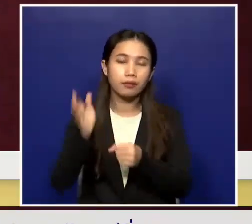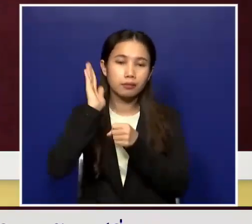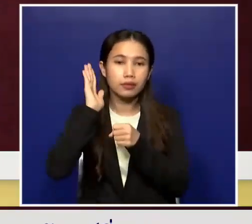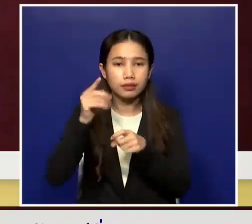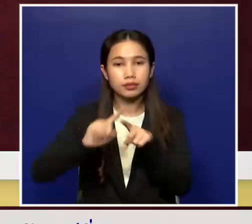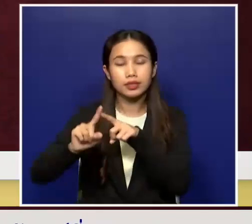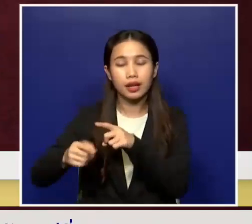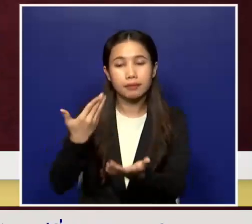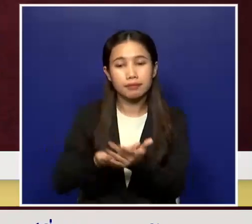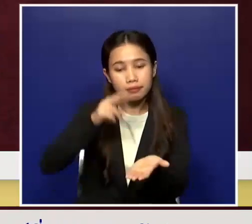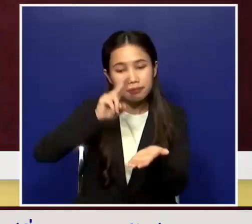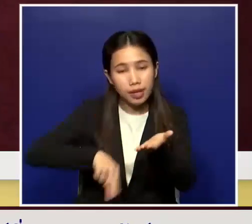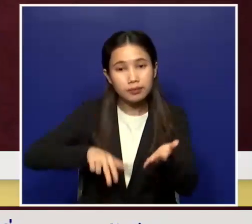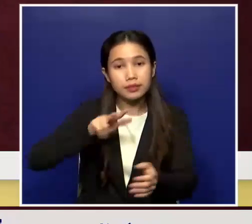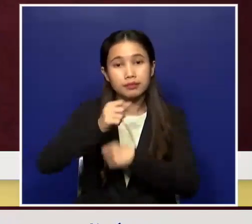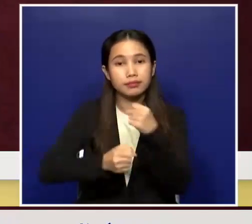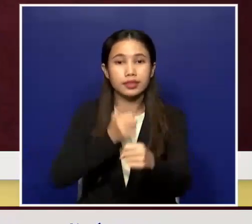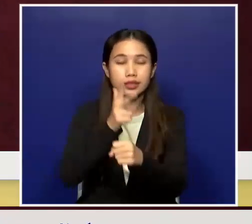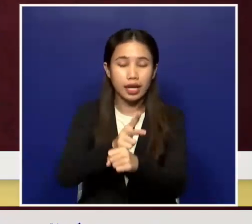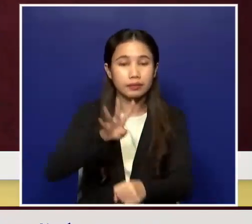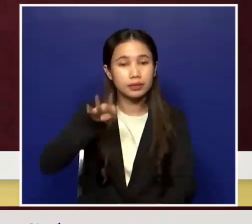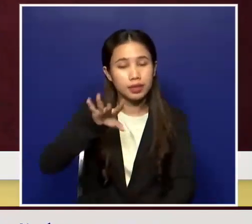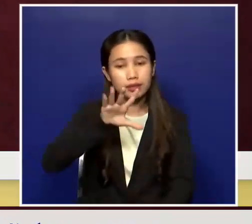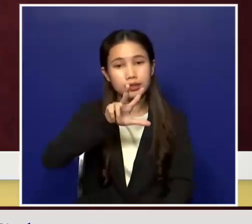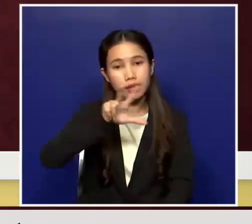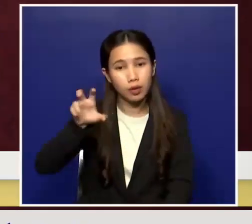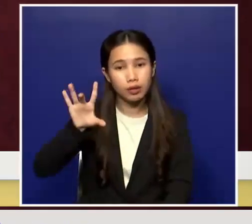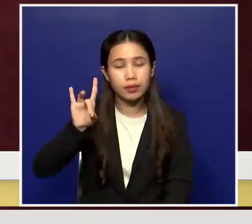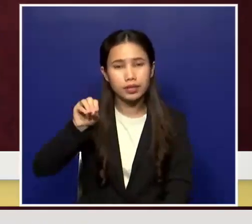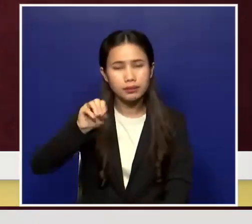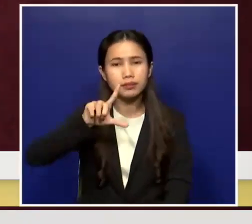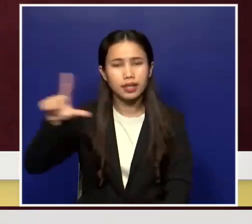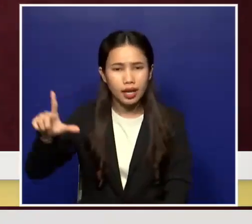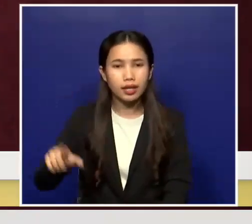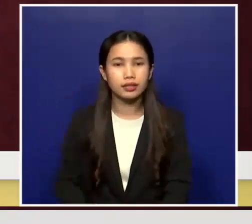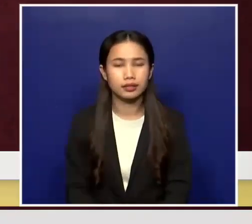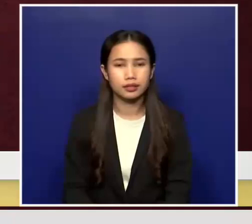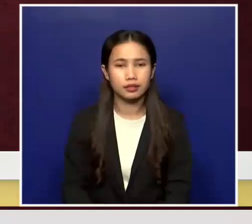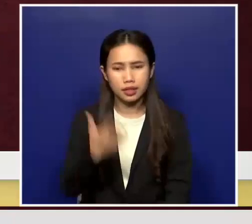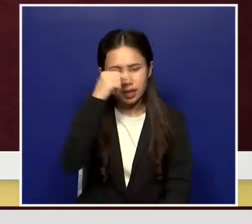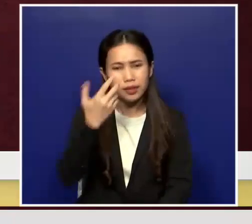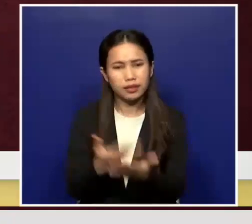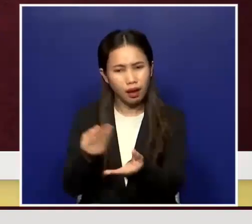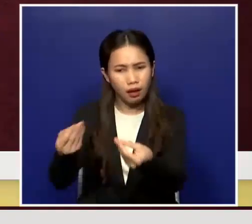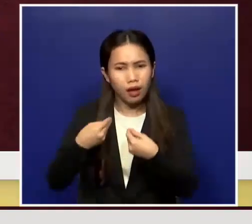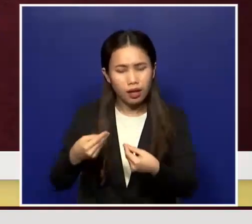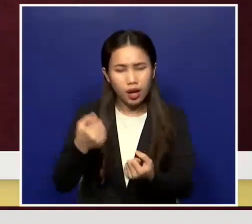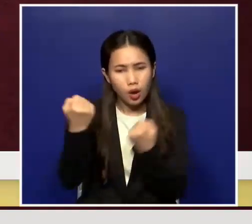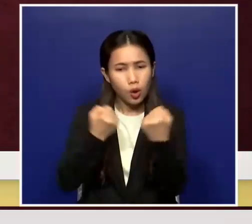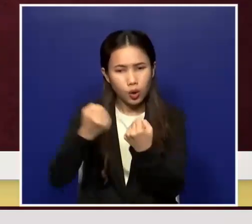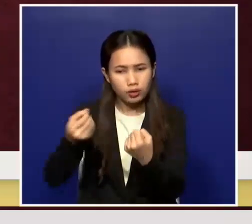พี3ปี 4,380 ล้านบาทมึงยกเว้นเขาไปได้ยังไงเขาส่งช้าตั้ง3ปี